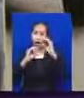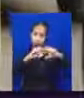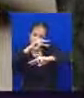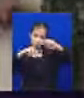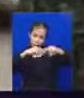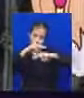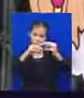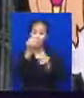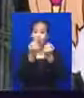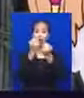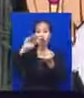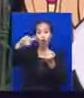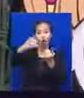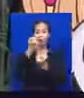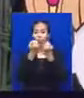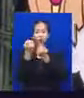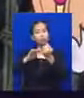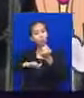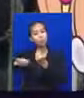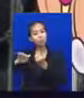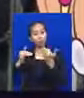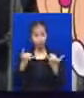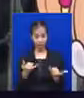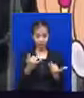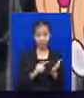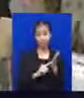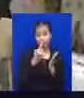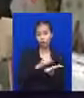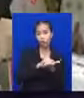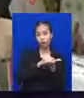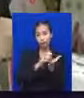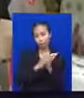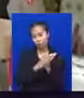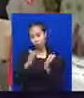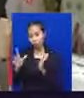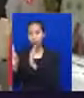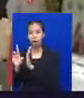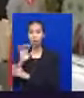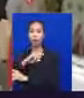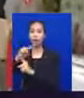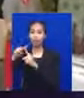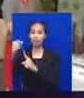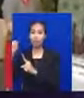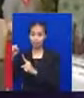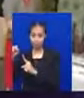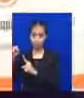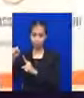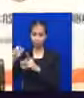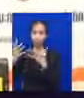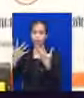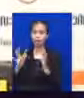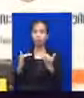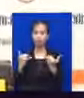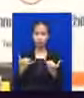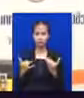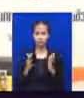ขนส่งทางบกนะคะซึ่งเริ่มให้บริการตั้งแต่วันนี้ถึงวันที่10เมษายน2559และสำหรับช่วง7วัน